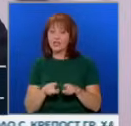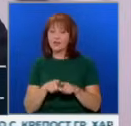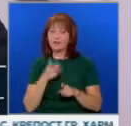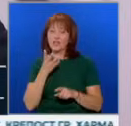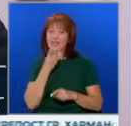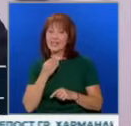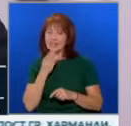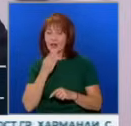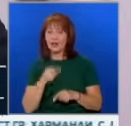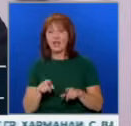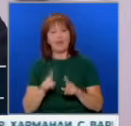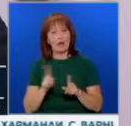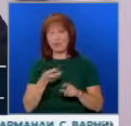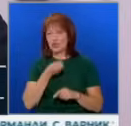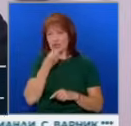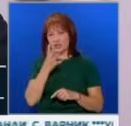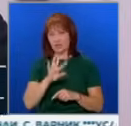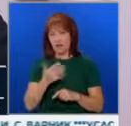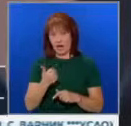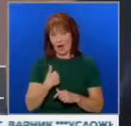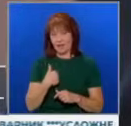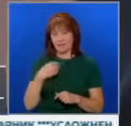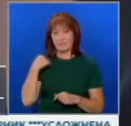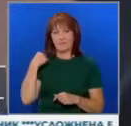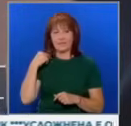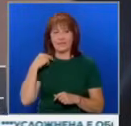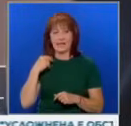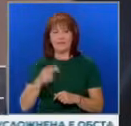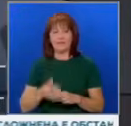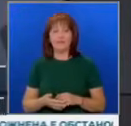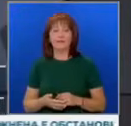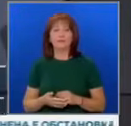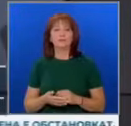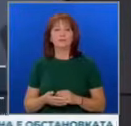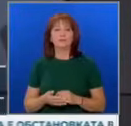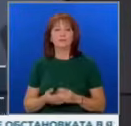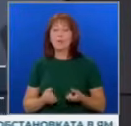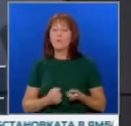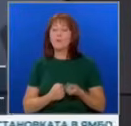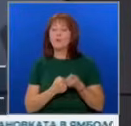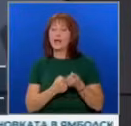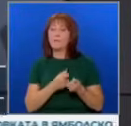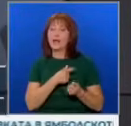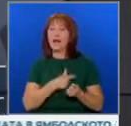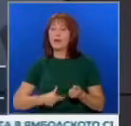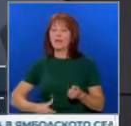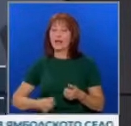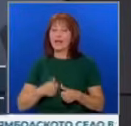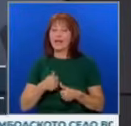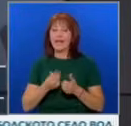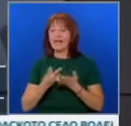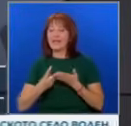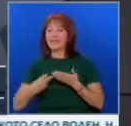Израел, която също нямаше да се случи, ако бях президент. подкрепа на републиканския кандидат